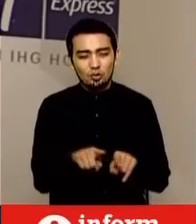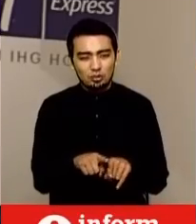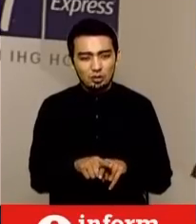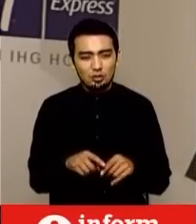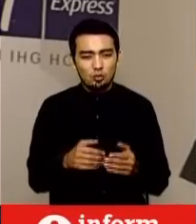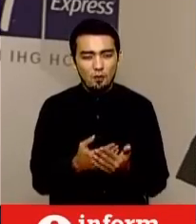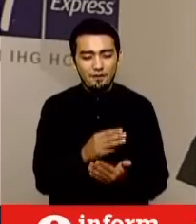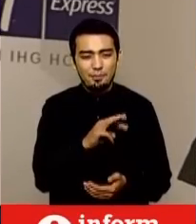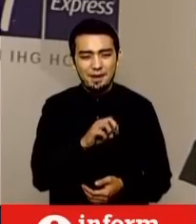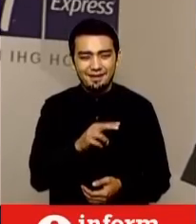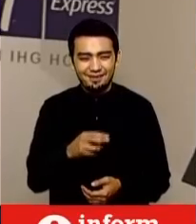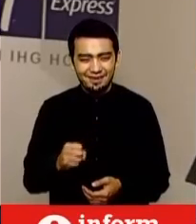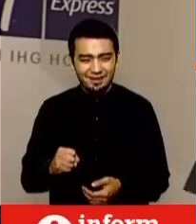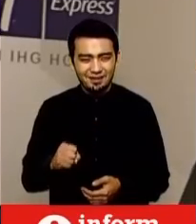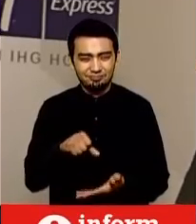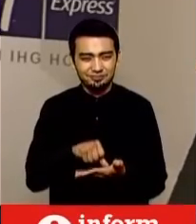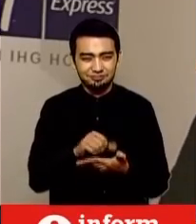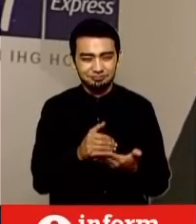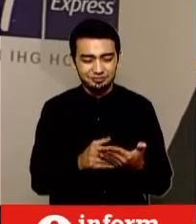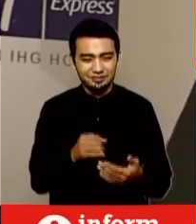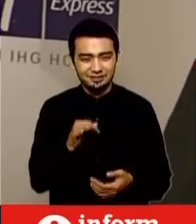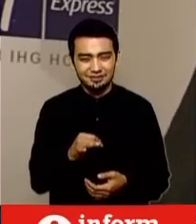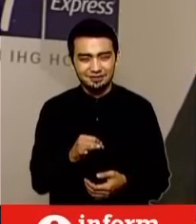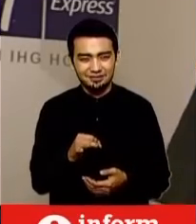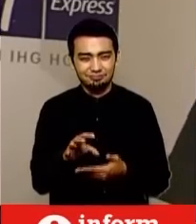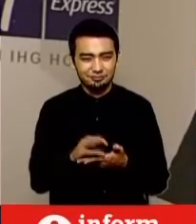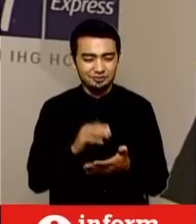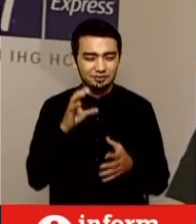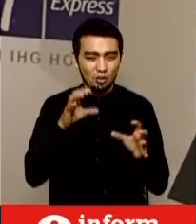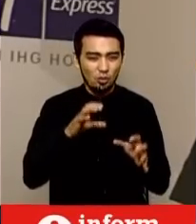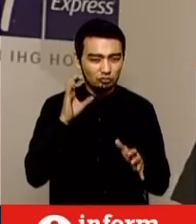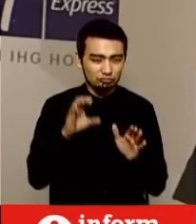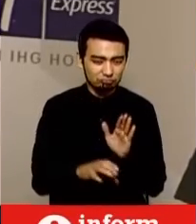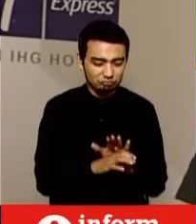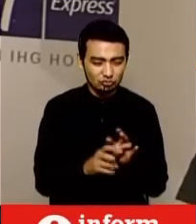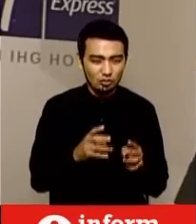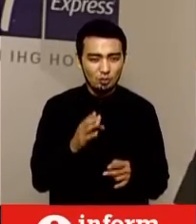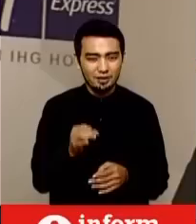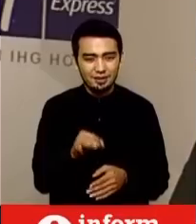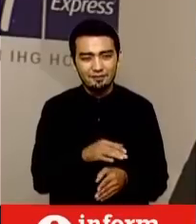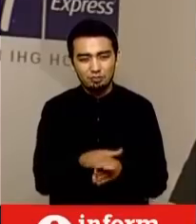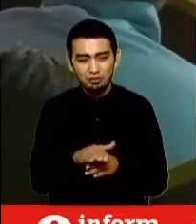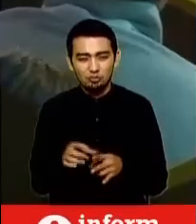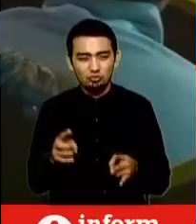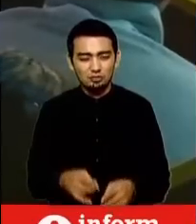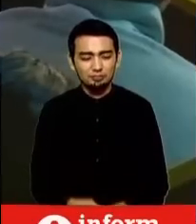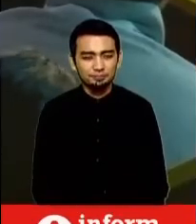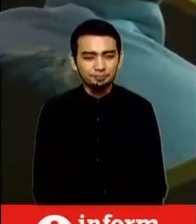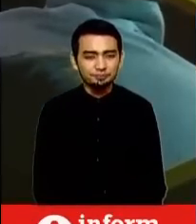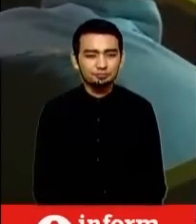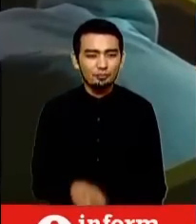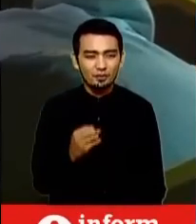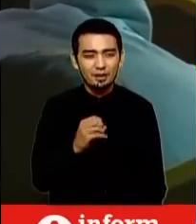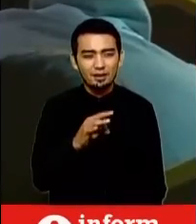медиа өкілдері дәстүрлі медиа бағынатын заңдарға да бағынып, соны ұстауы тиіс. Сондай-ақ